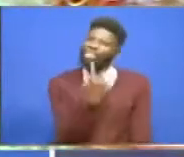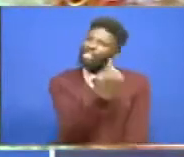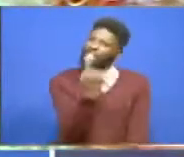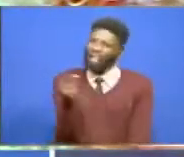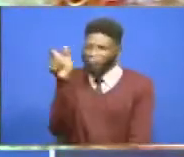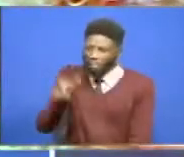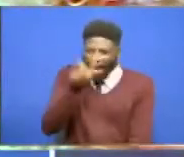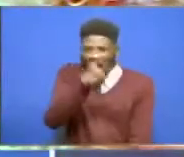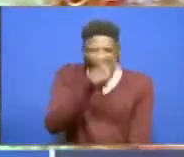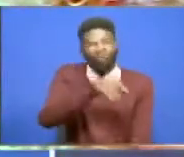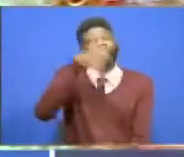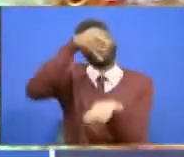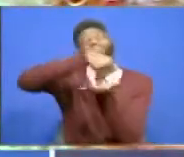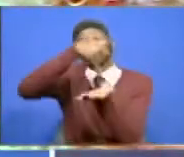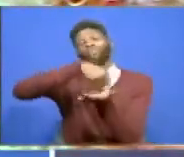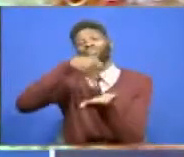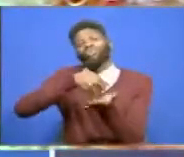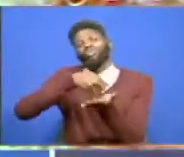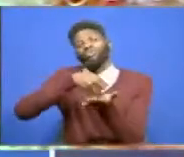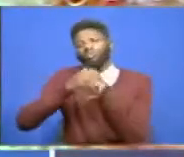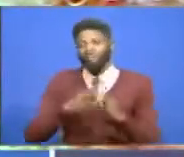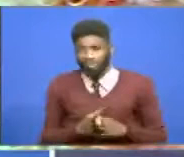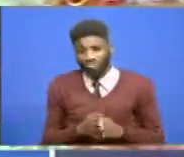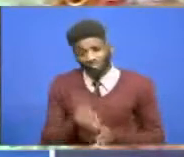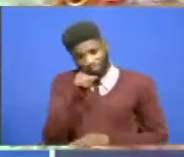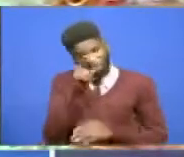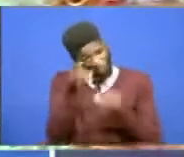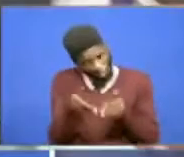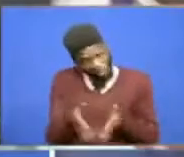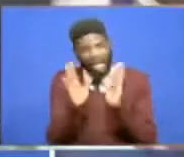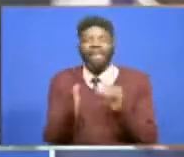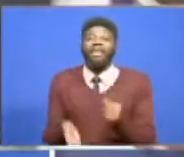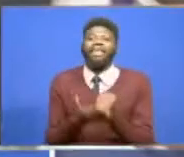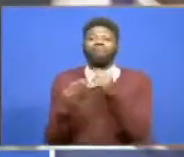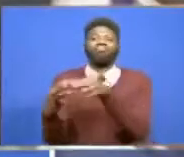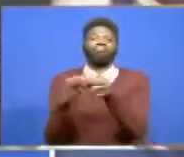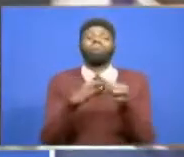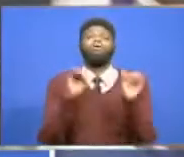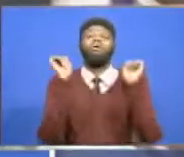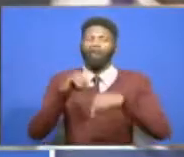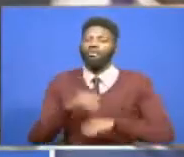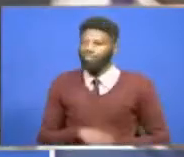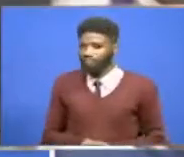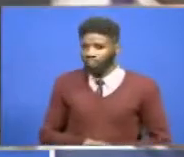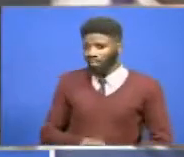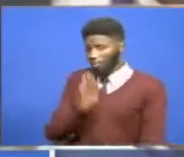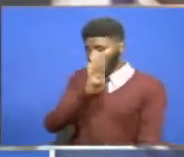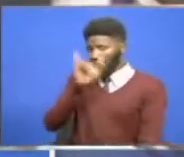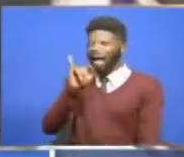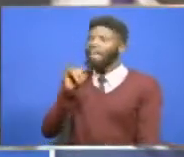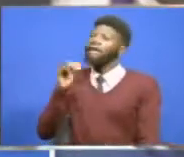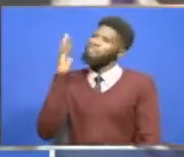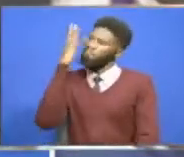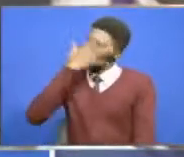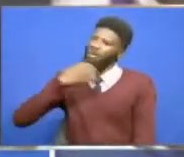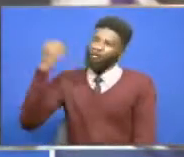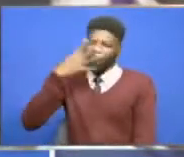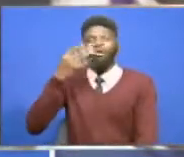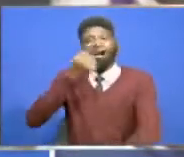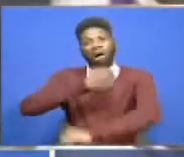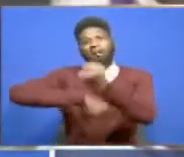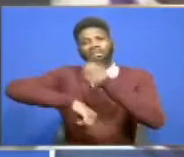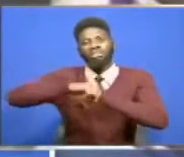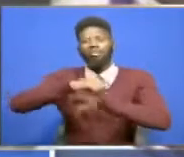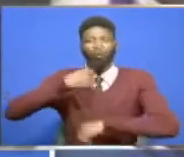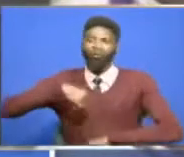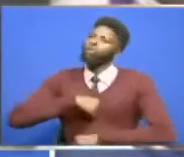everyone on board on this journey. That is a journey of reconciliation. BBI is a beautiful initiative ambayo sisi tunaunga